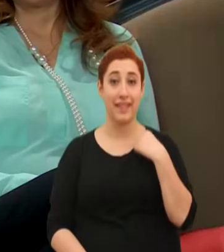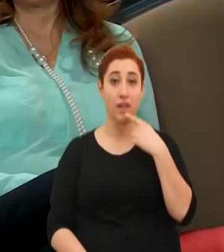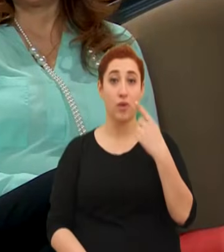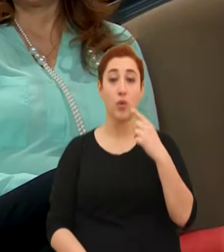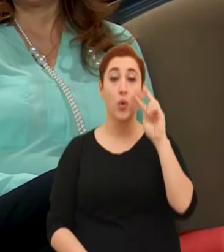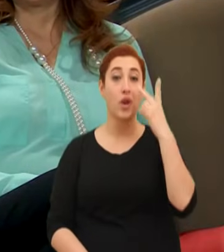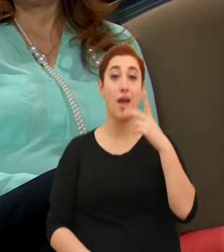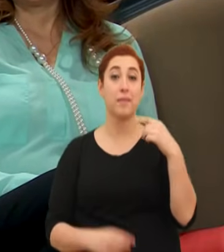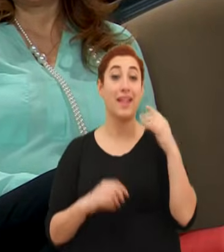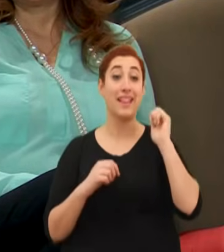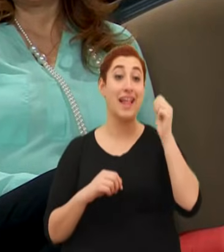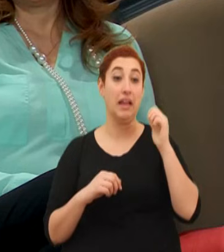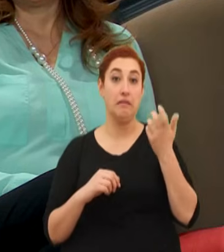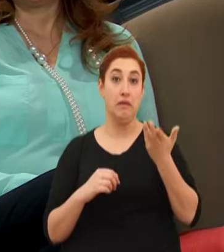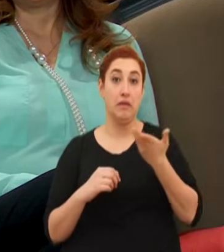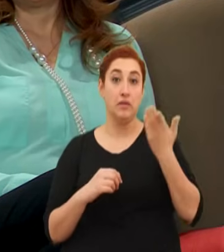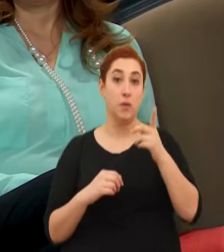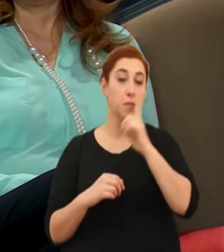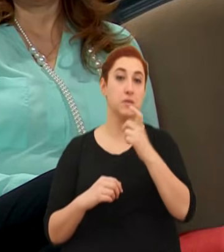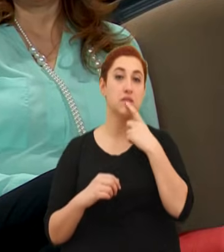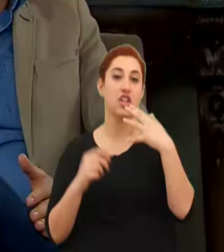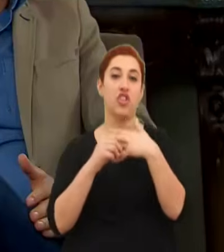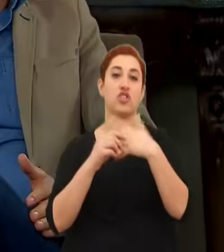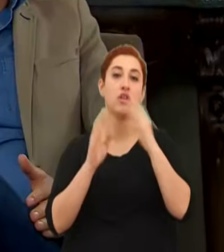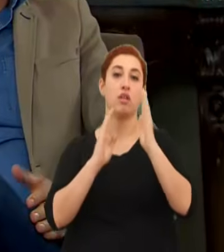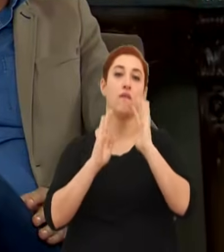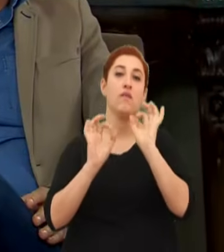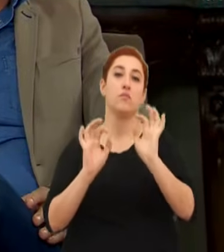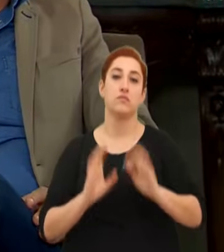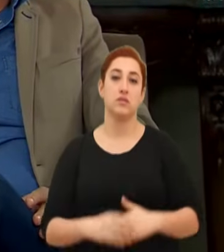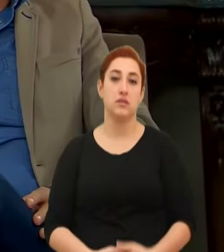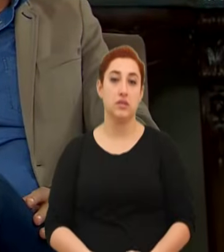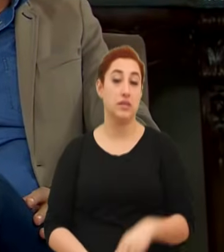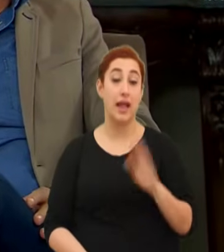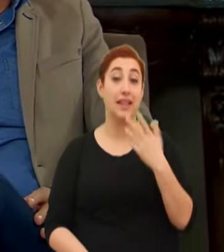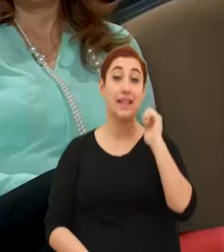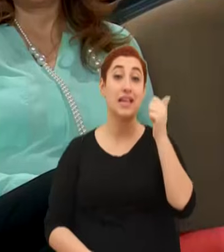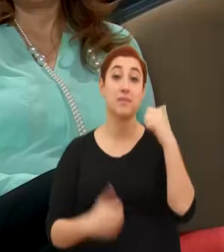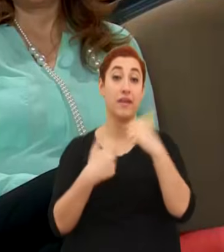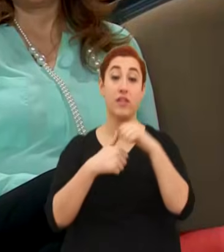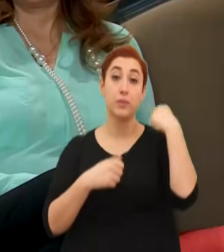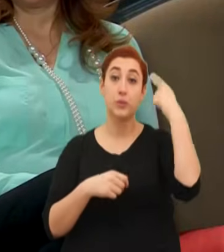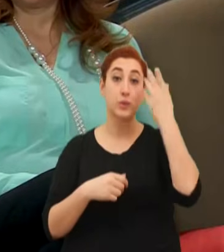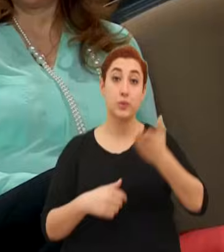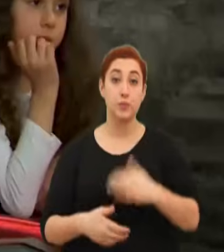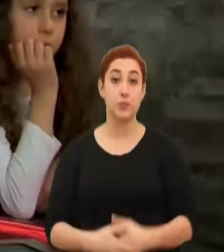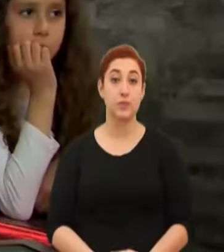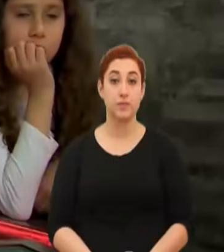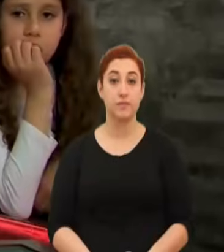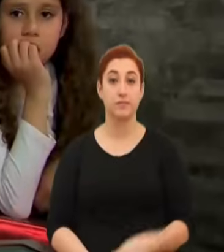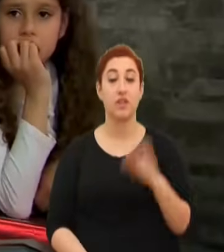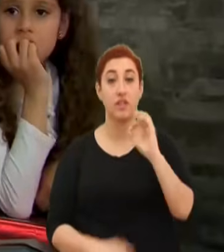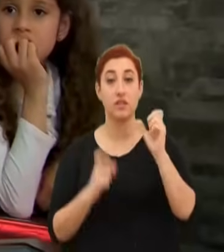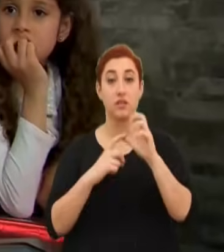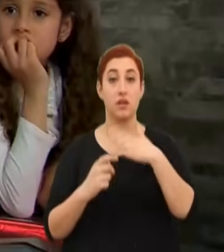Diyorum ki rüyamla yani neredeyse 100 yıldır nişanlısınız. Hani ne zaman evlenmeyi düşünüyorsun?